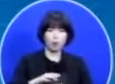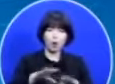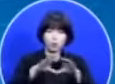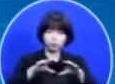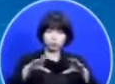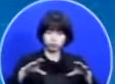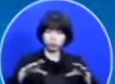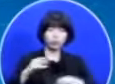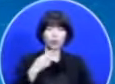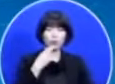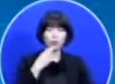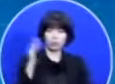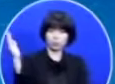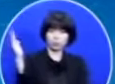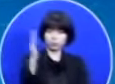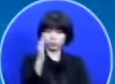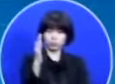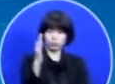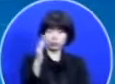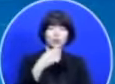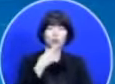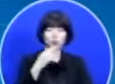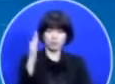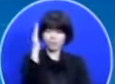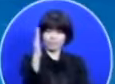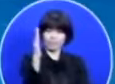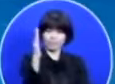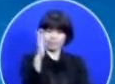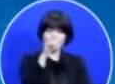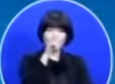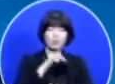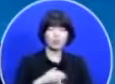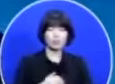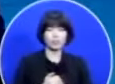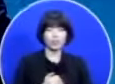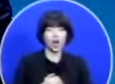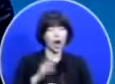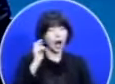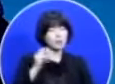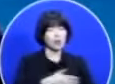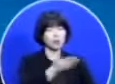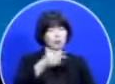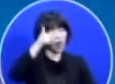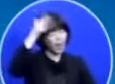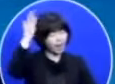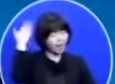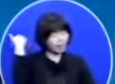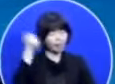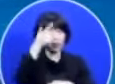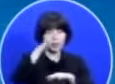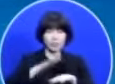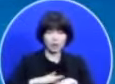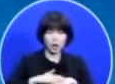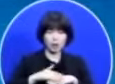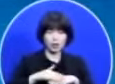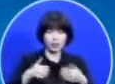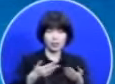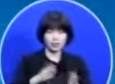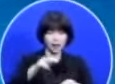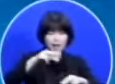등받이가 거의 직각에 가깝습니다 아마 여러분들도 옛날 예배당 의자에 앉아 보신